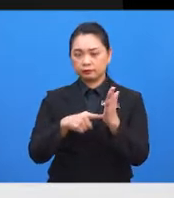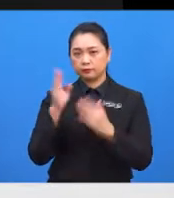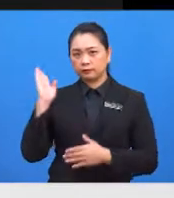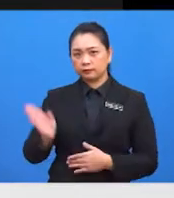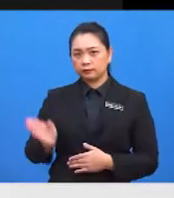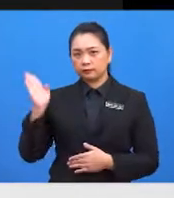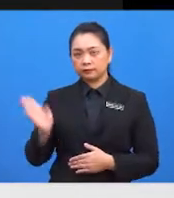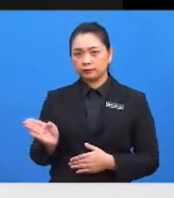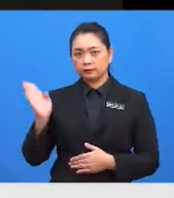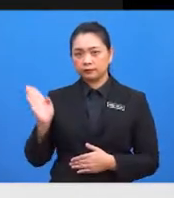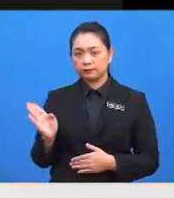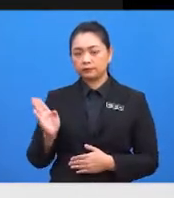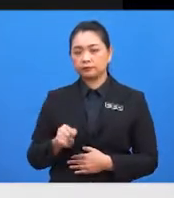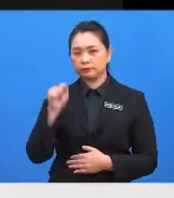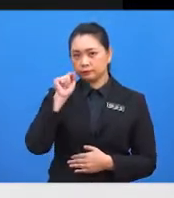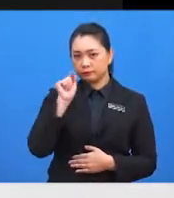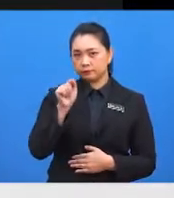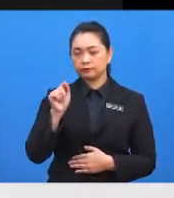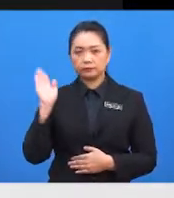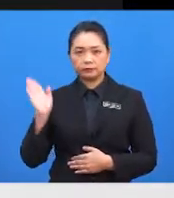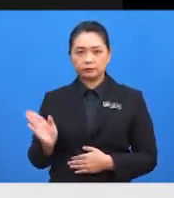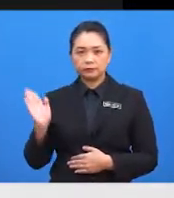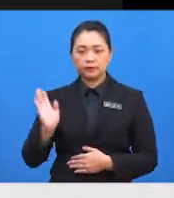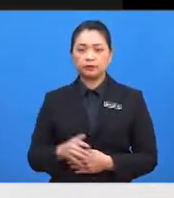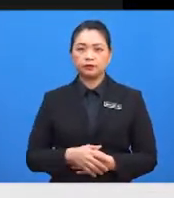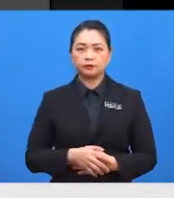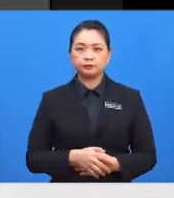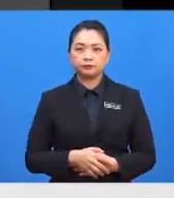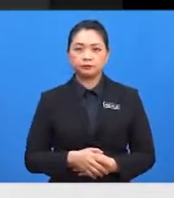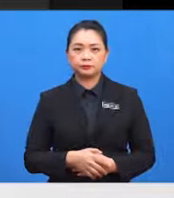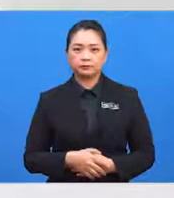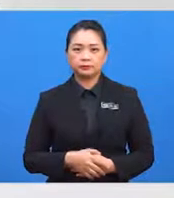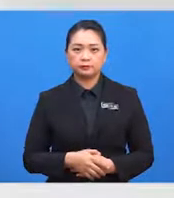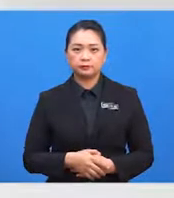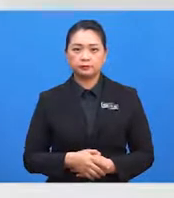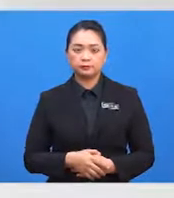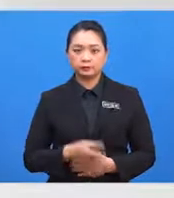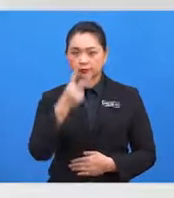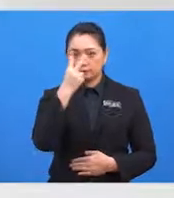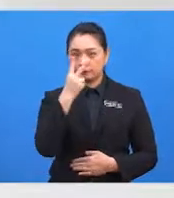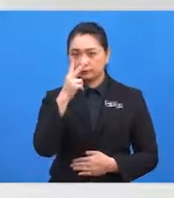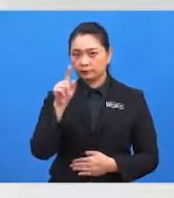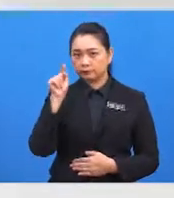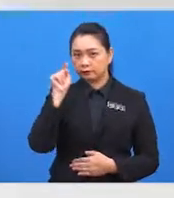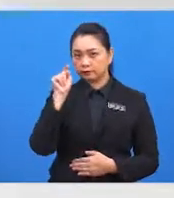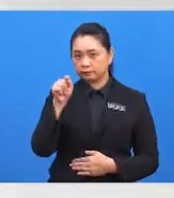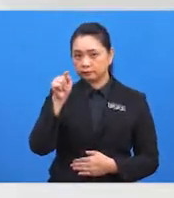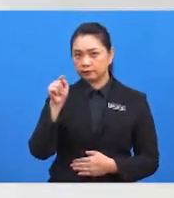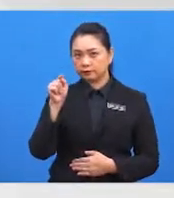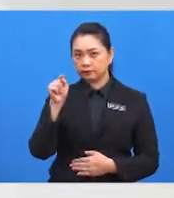yang terdapat pada menu bar. Seterusnya, para pelajar perlu klik New dan klik